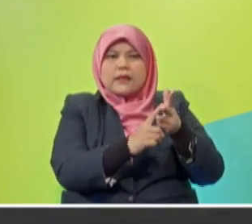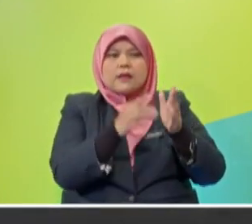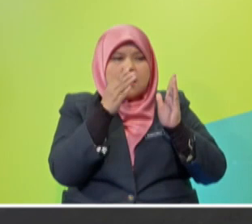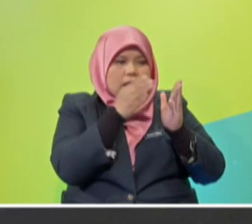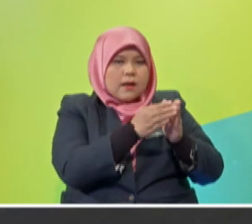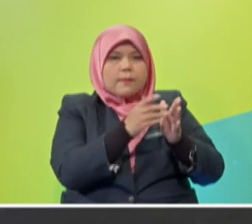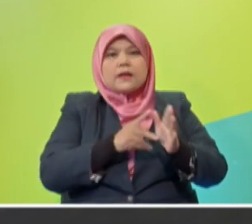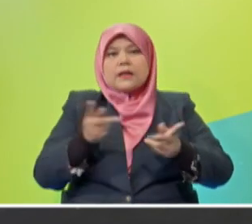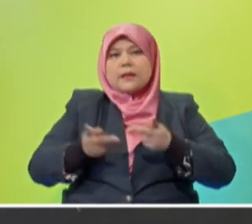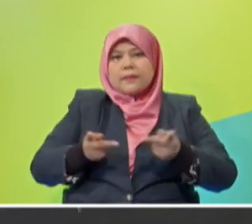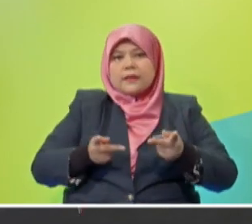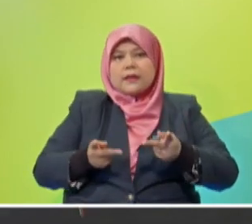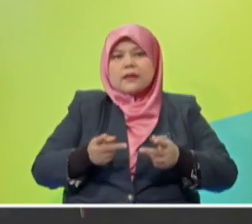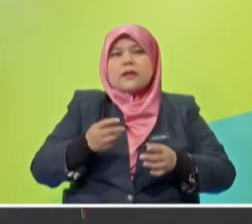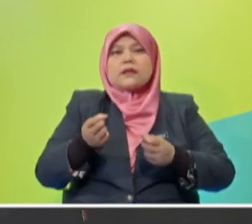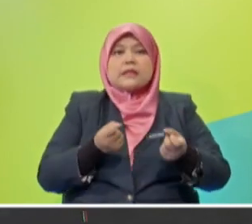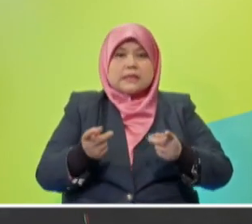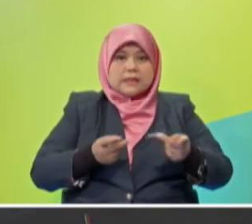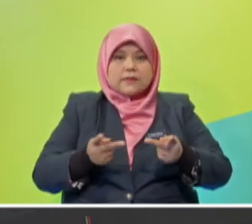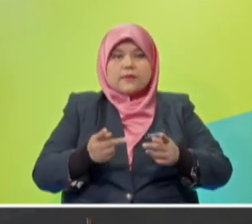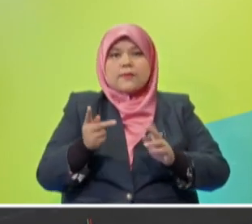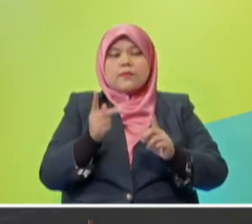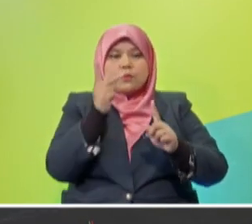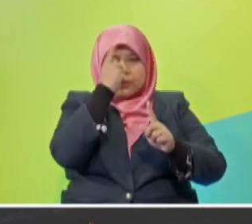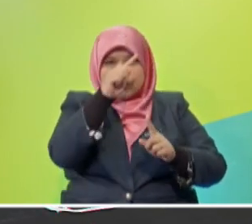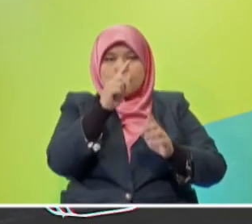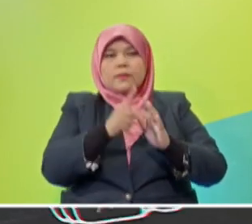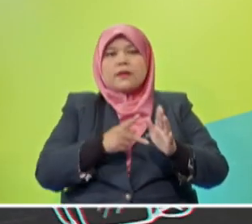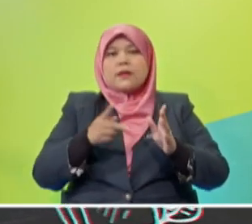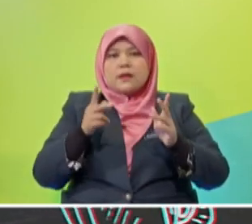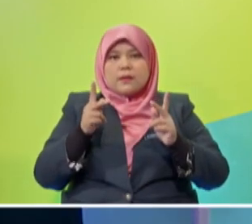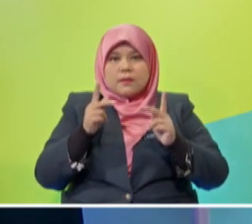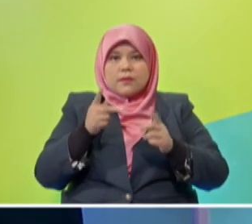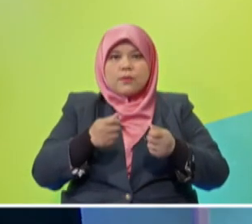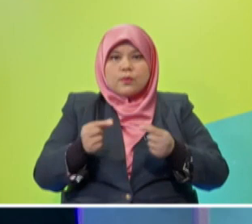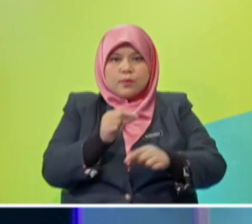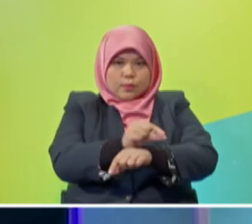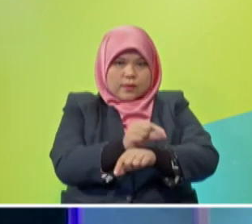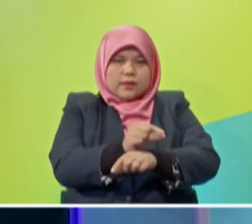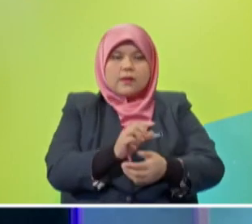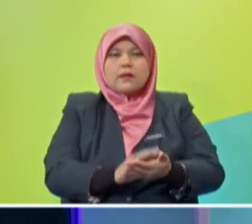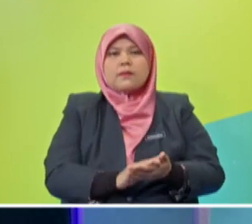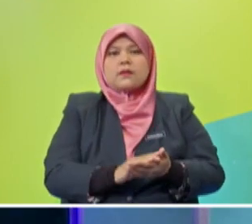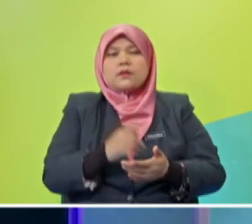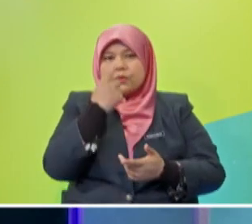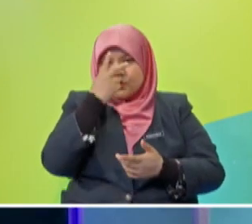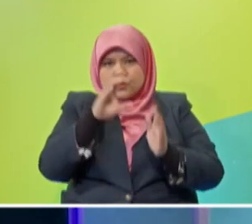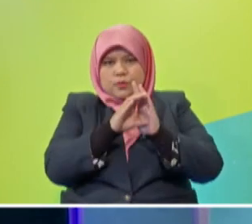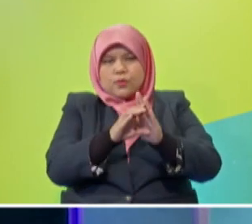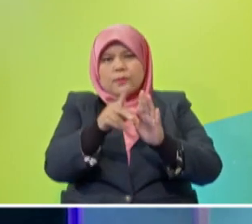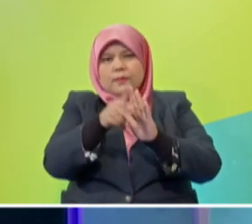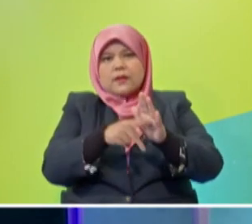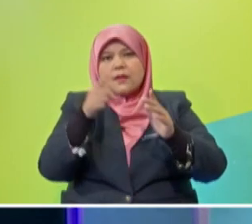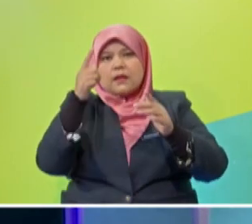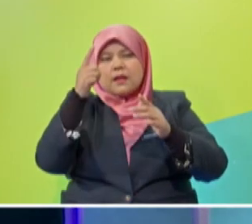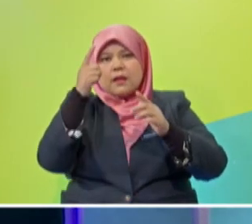arah perkhidmatan ataupun servis kepada pengguna. Contoh kalau pelancongan, okey, kalau pelancongan kan, kita tahulah bahawa